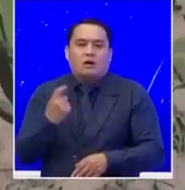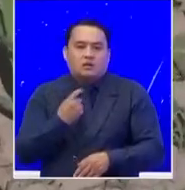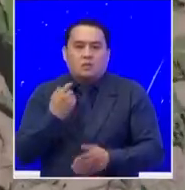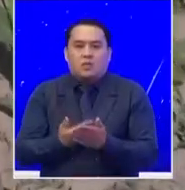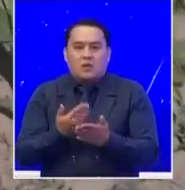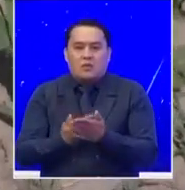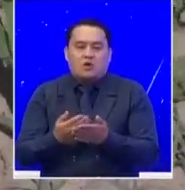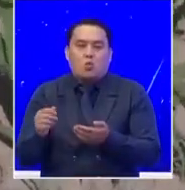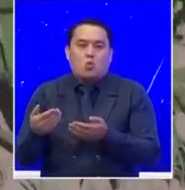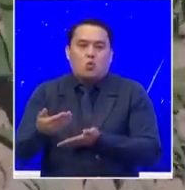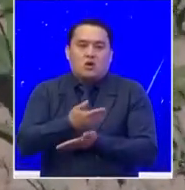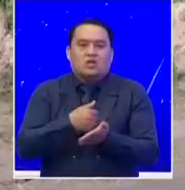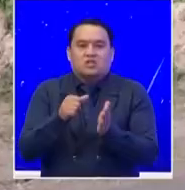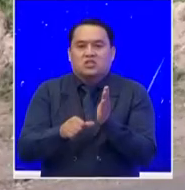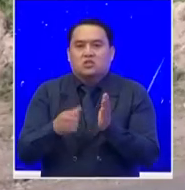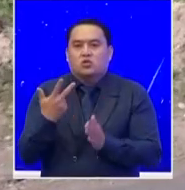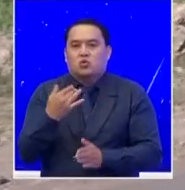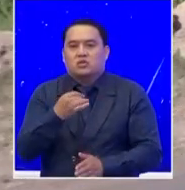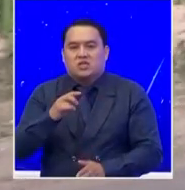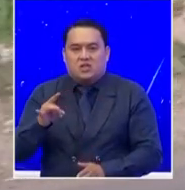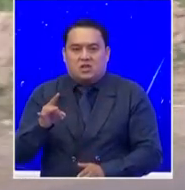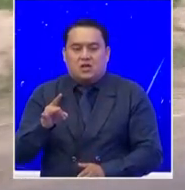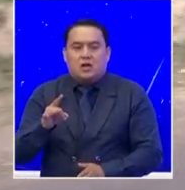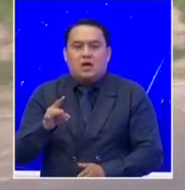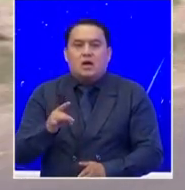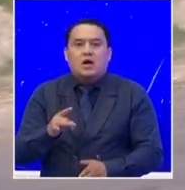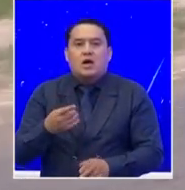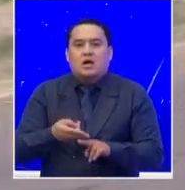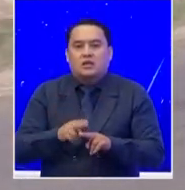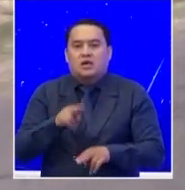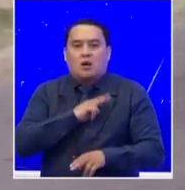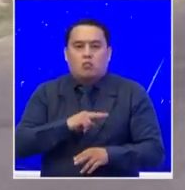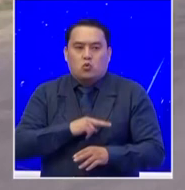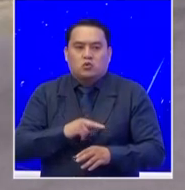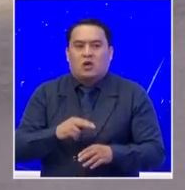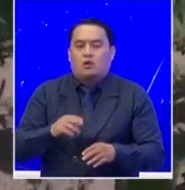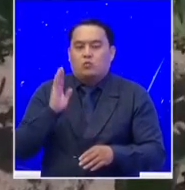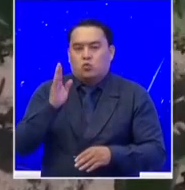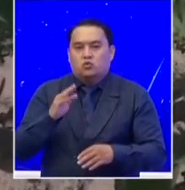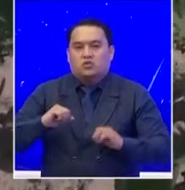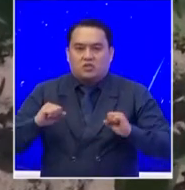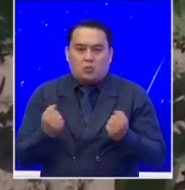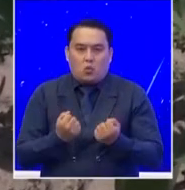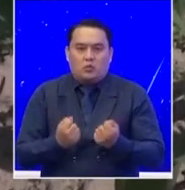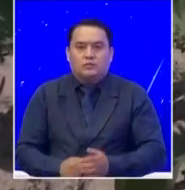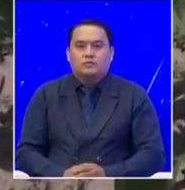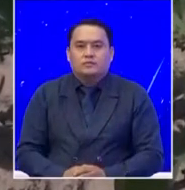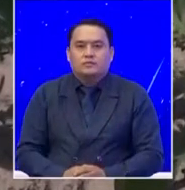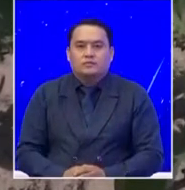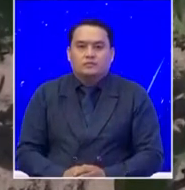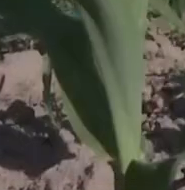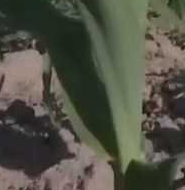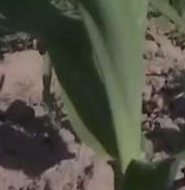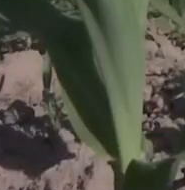примерный вид на урожай около 63 центнеров с гектара. Это и составит основной рацион для скота в предстоящий зимний период. Евгения Присяжная,